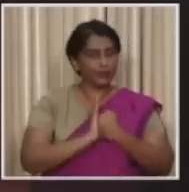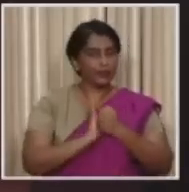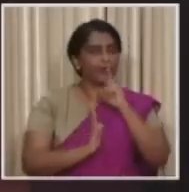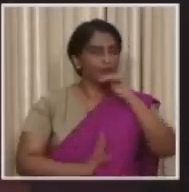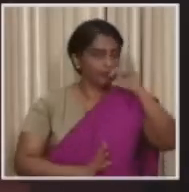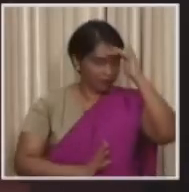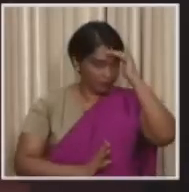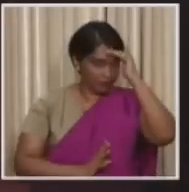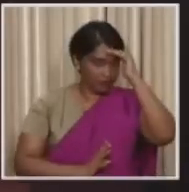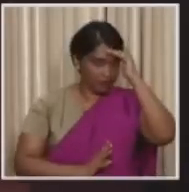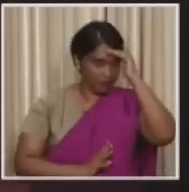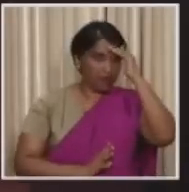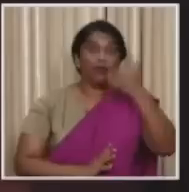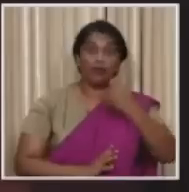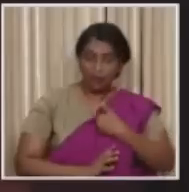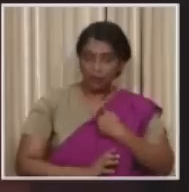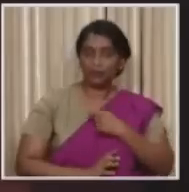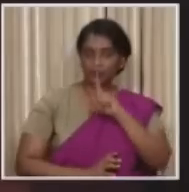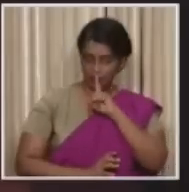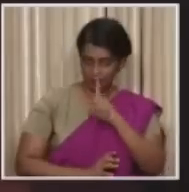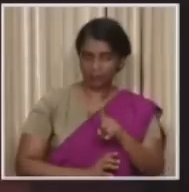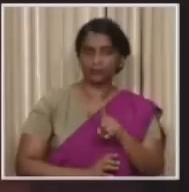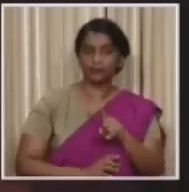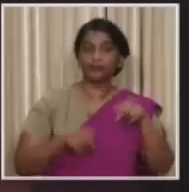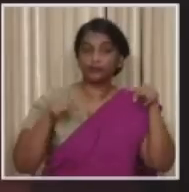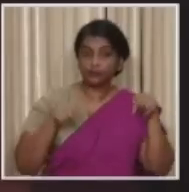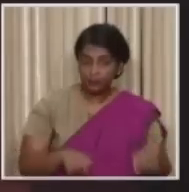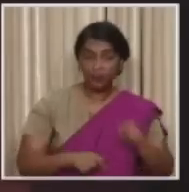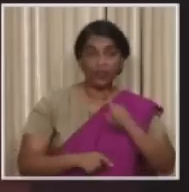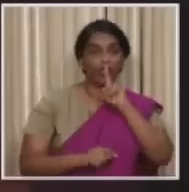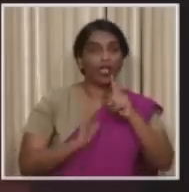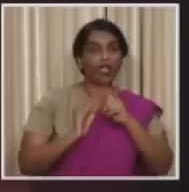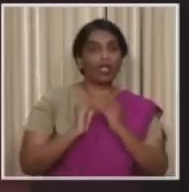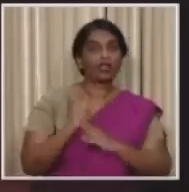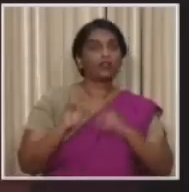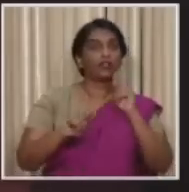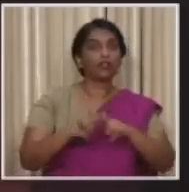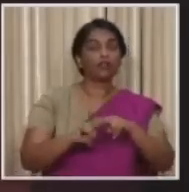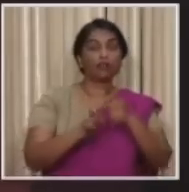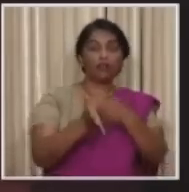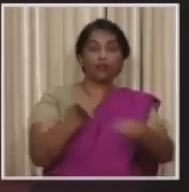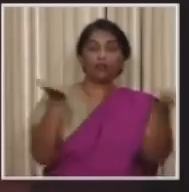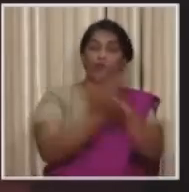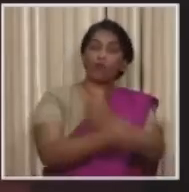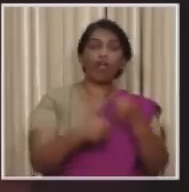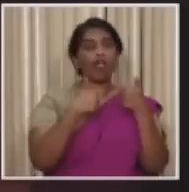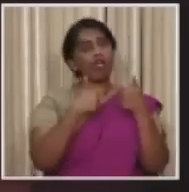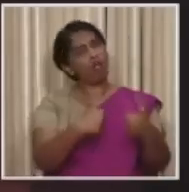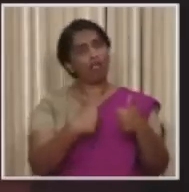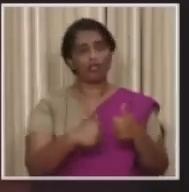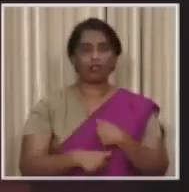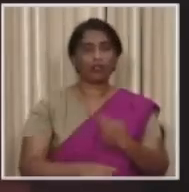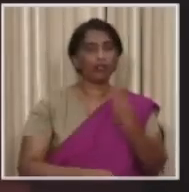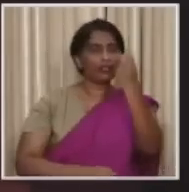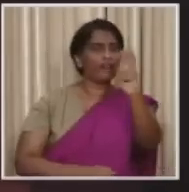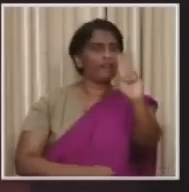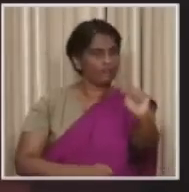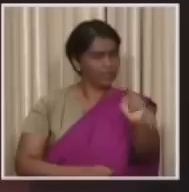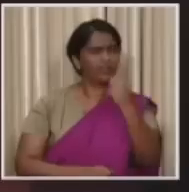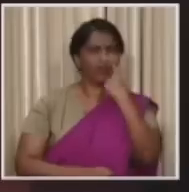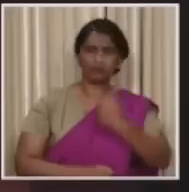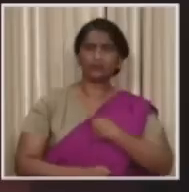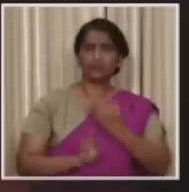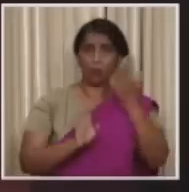garu kathanayakathuma mama ekak kiyannam den kiyenawa IMF agreement ekak hondai kiyala mata kiyanna 2020